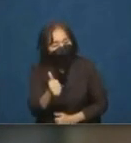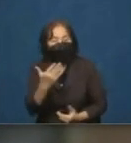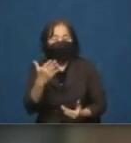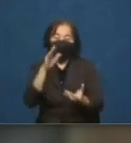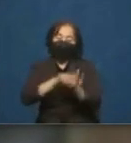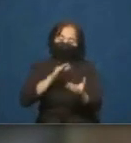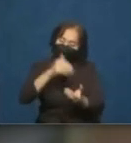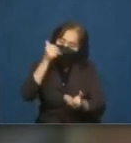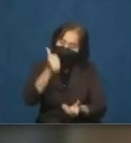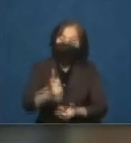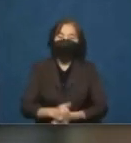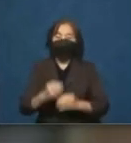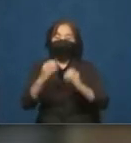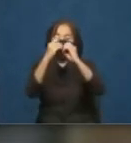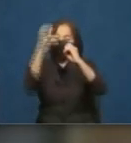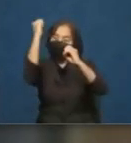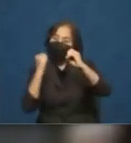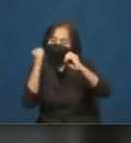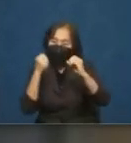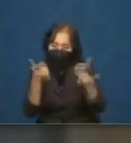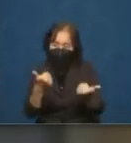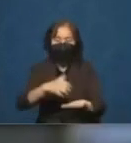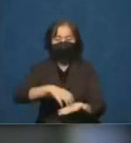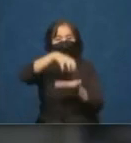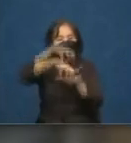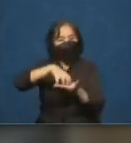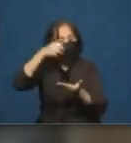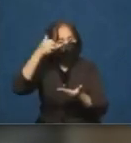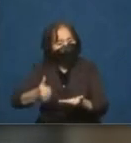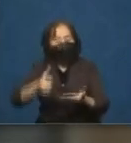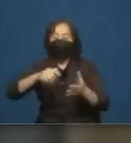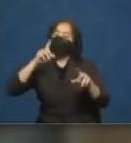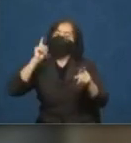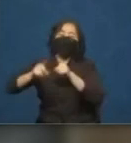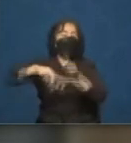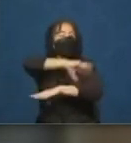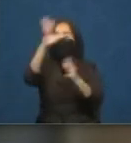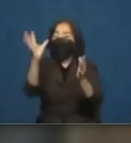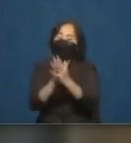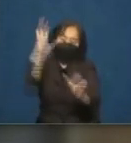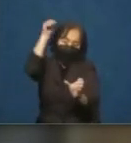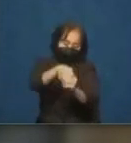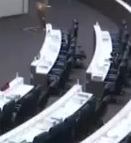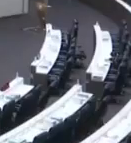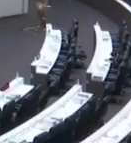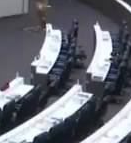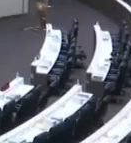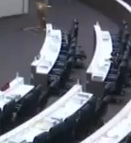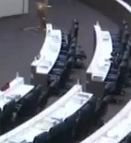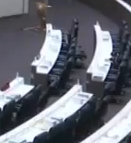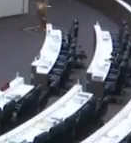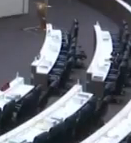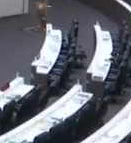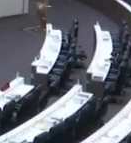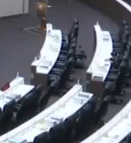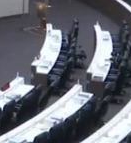อกคนที่จะมีนโยบายเปิดหรือไม่เปิดเนี่ยคือฝ่ายบริหารฝ่ายรัฐบาลนะครับอันนี้ก็เป็นประเด็นร้อนในสภ